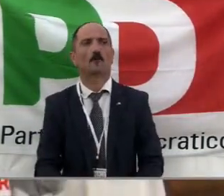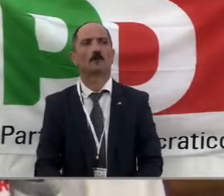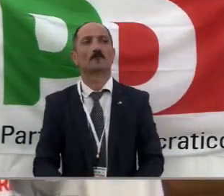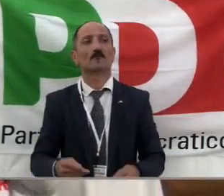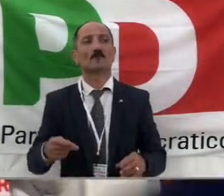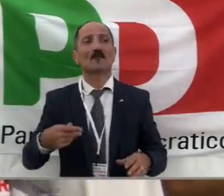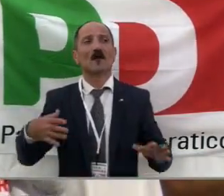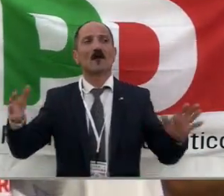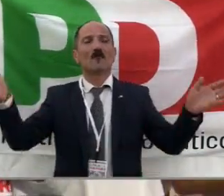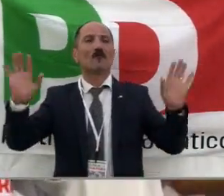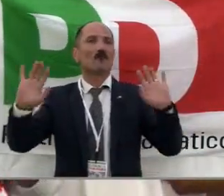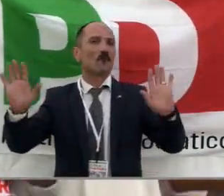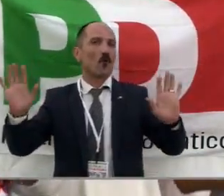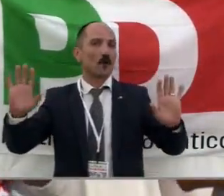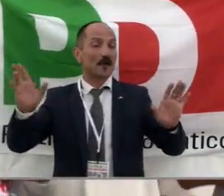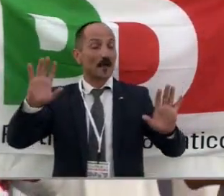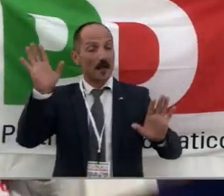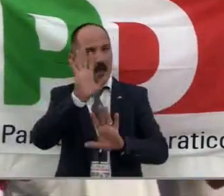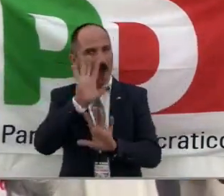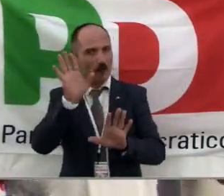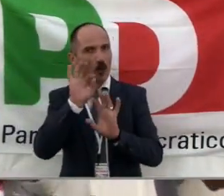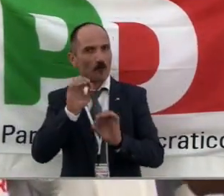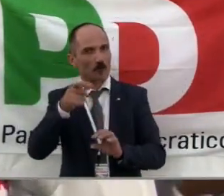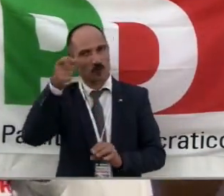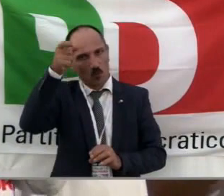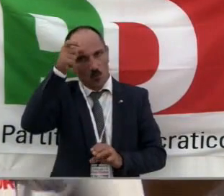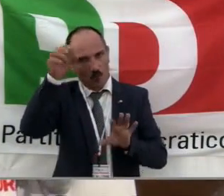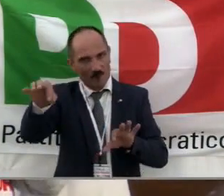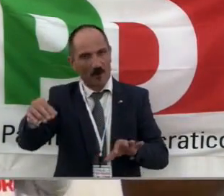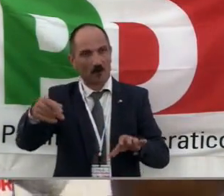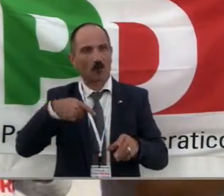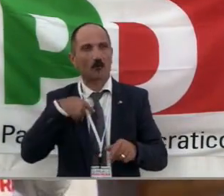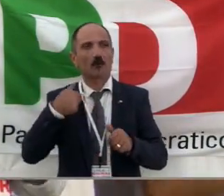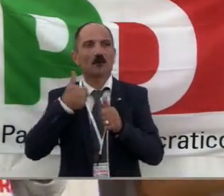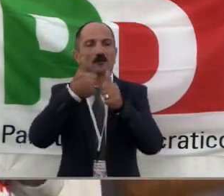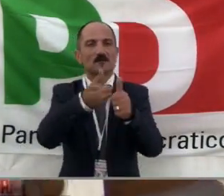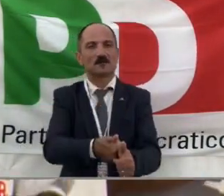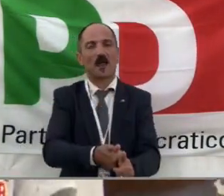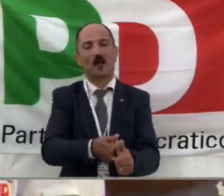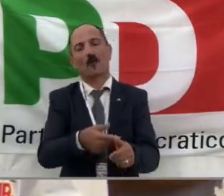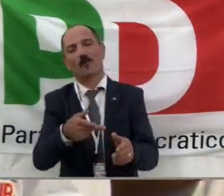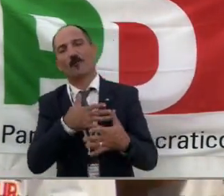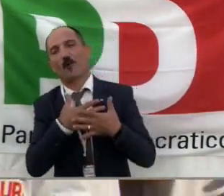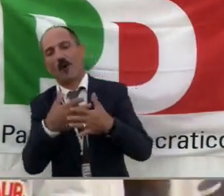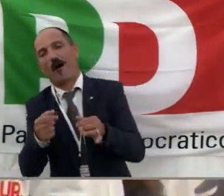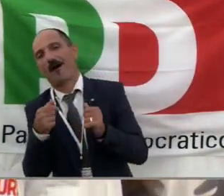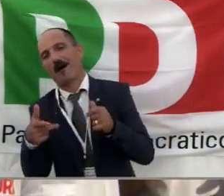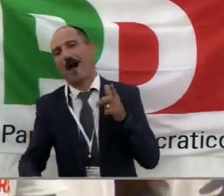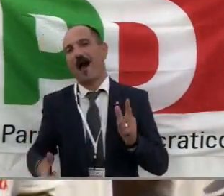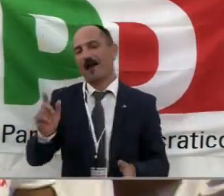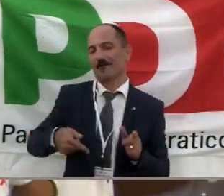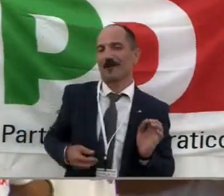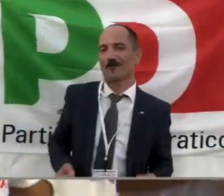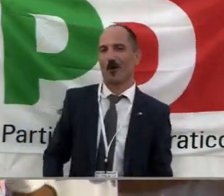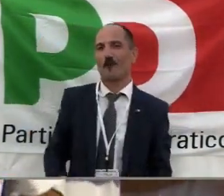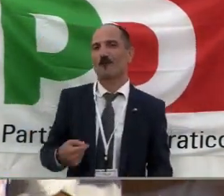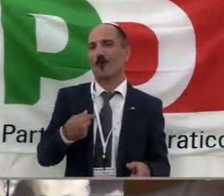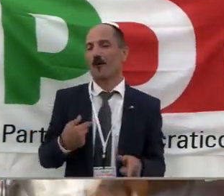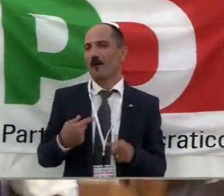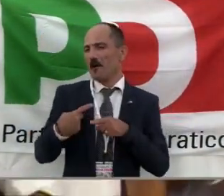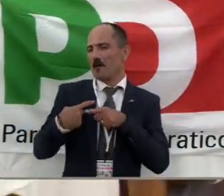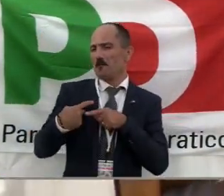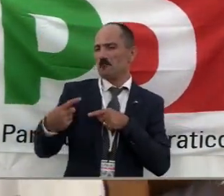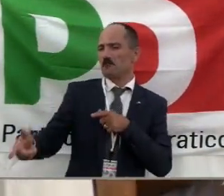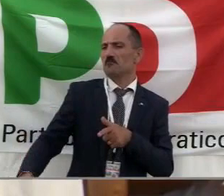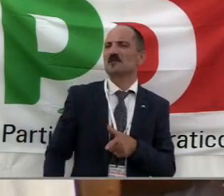La follia di un governo che segue la lobby delle armi dà la misura della